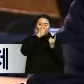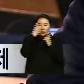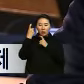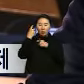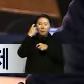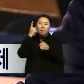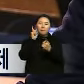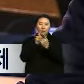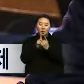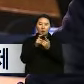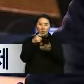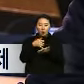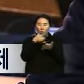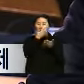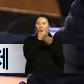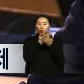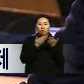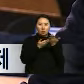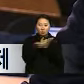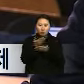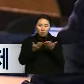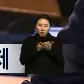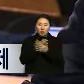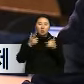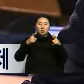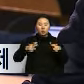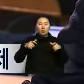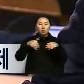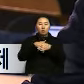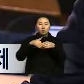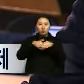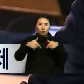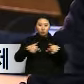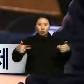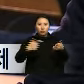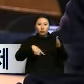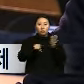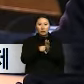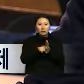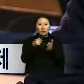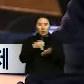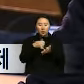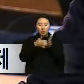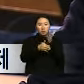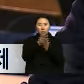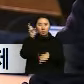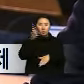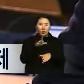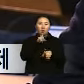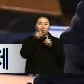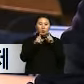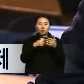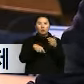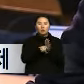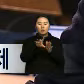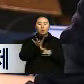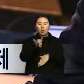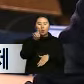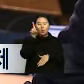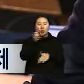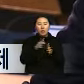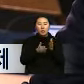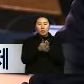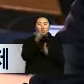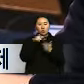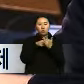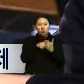맞이해서 인권의 소중함을 나누고 인권의 지역문화 확산을 위해서 인권도시 고양 실현을 위해서 최초로 고양시에서